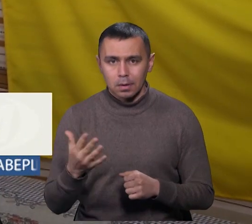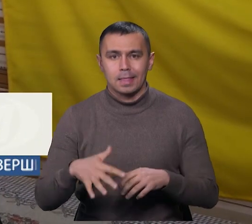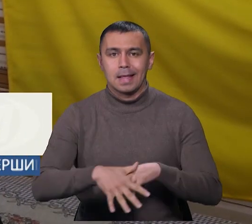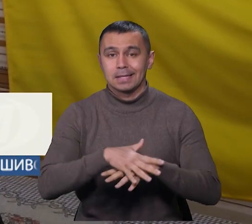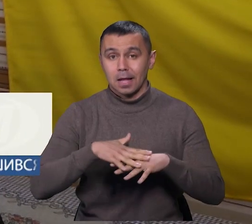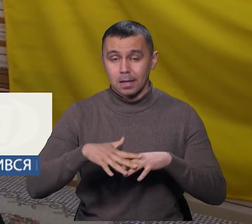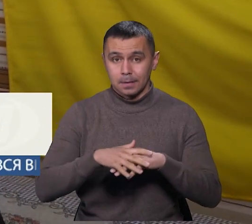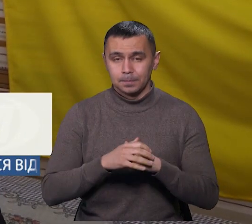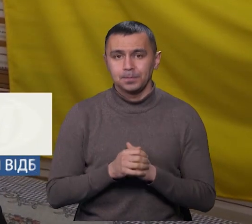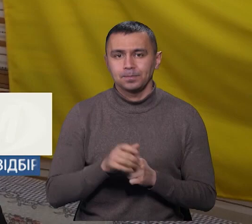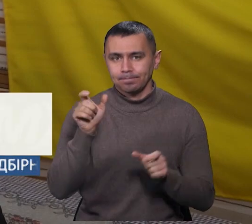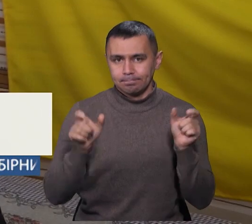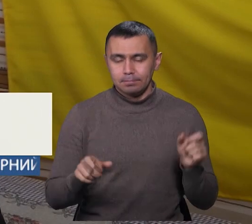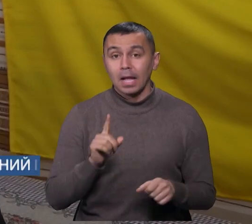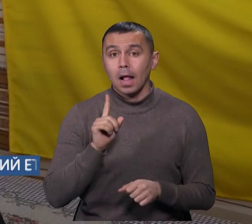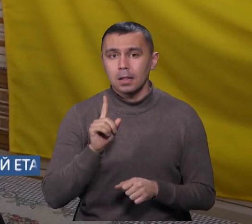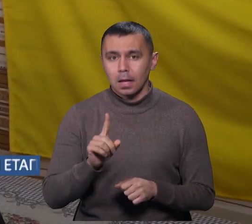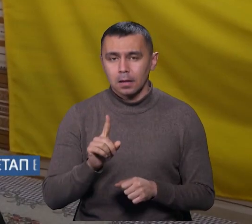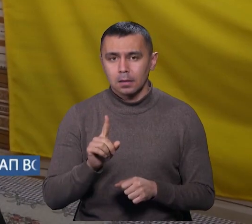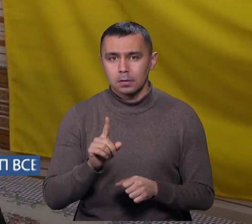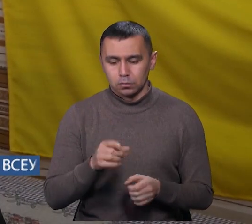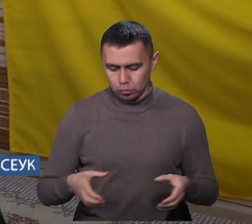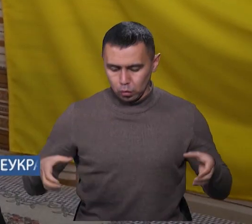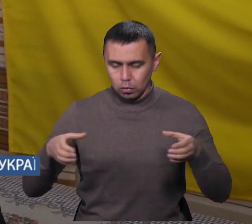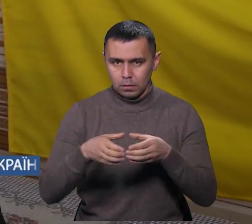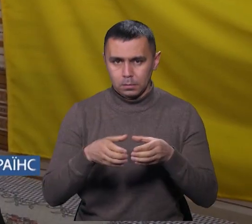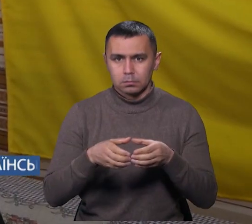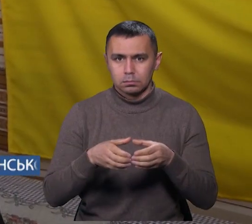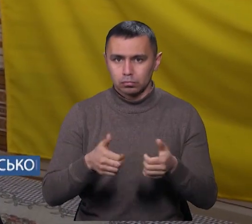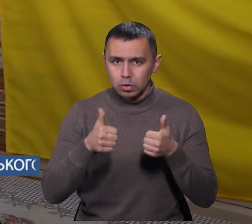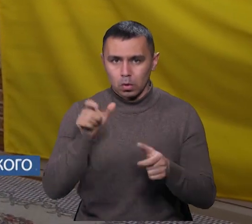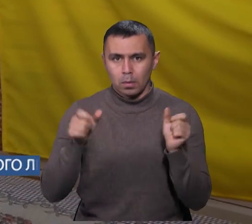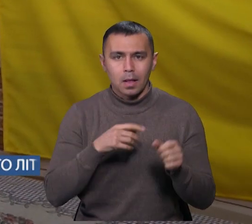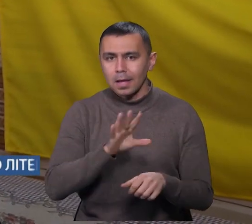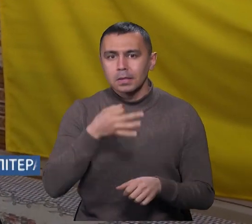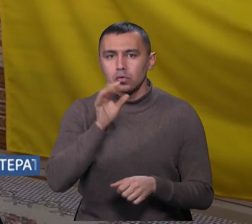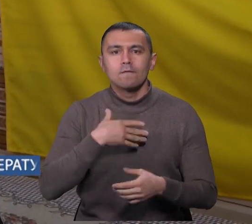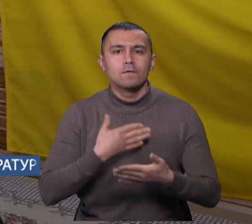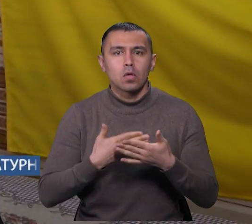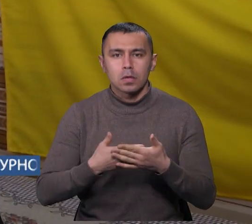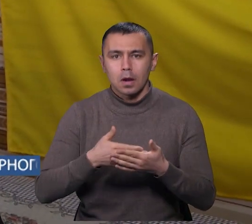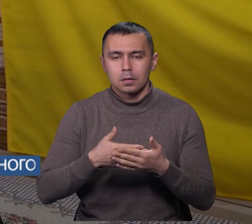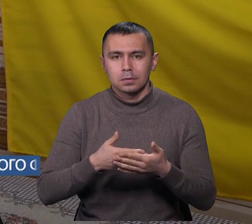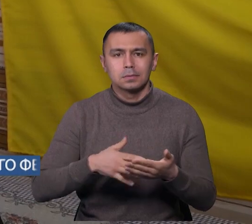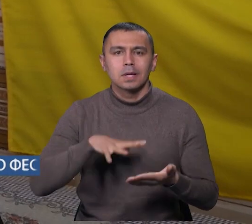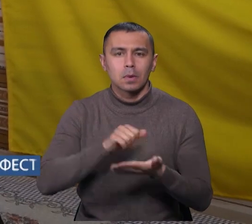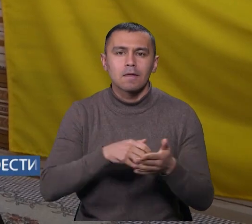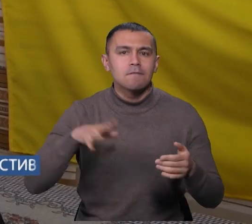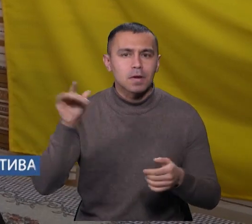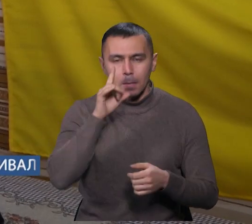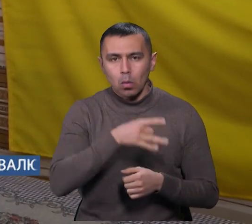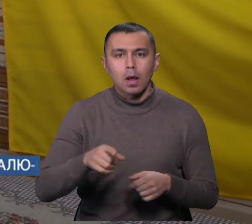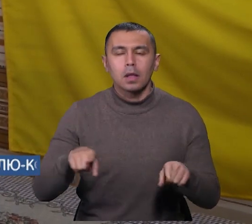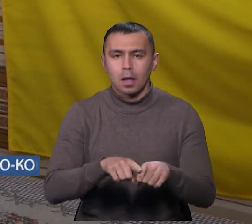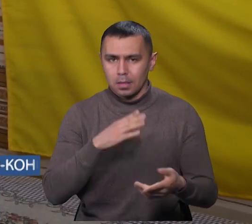населення, але з гуртованими людьми. Я не скажу, що волонтерить весь мікрорайон, але є